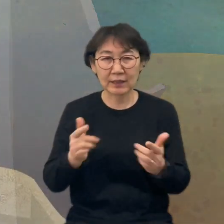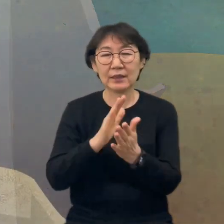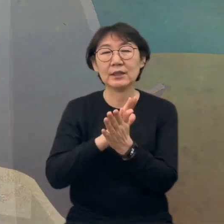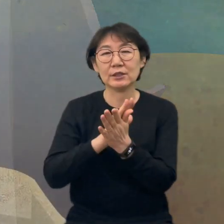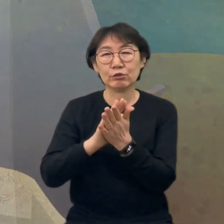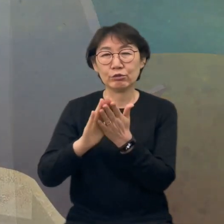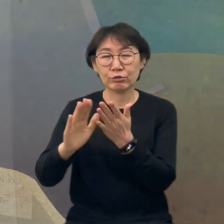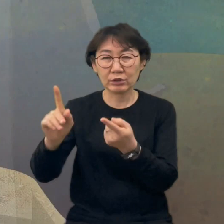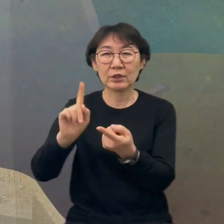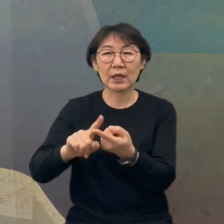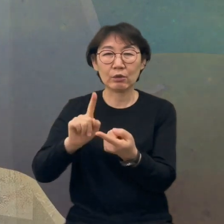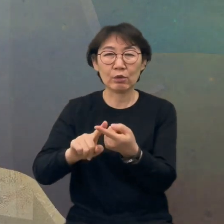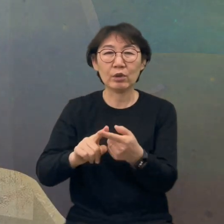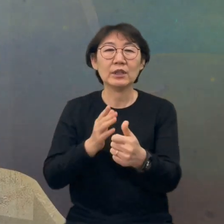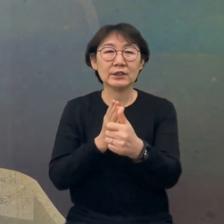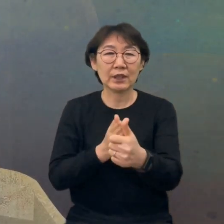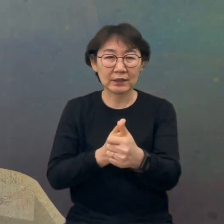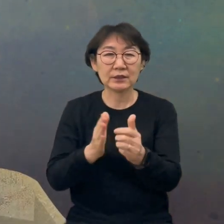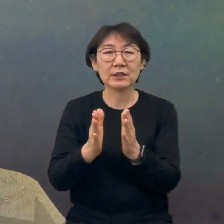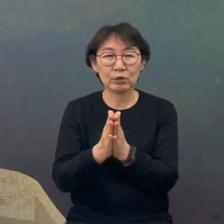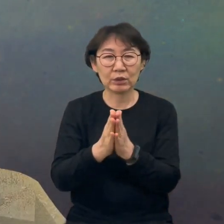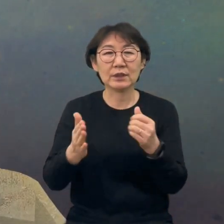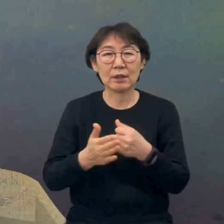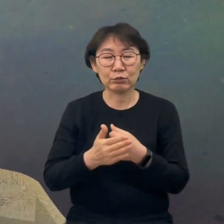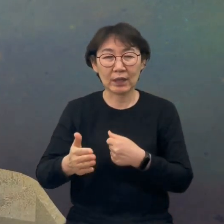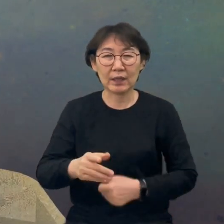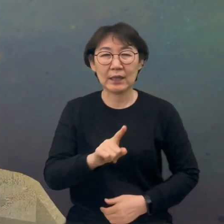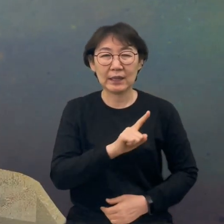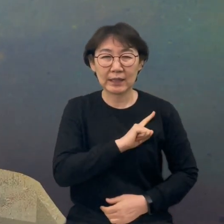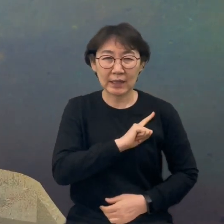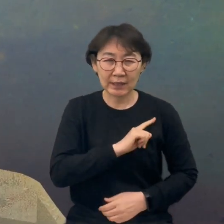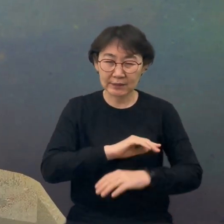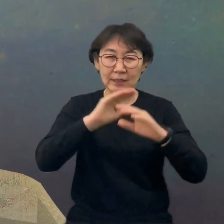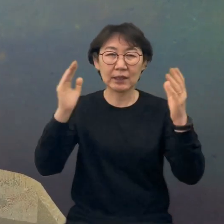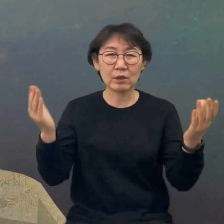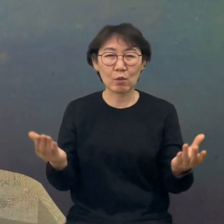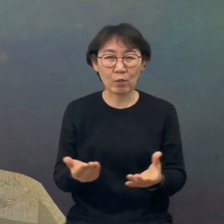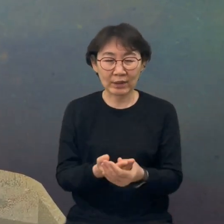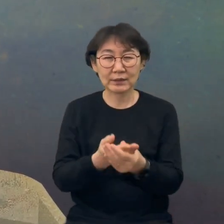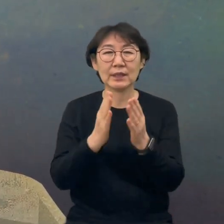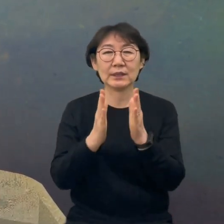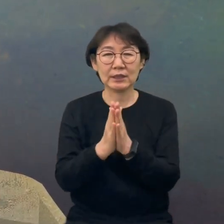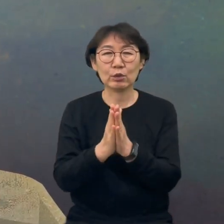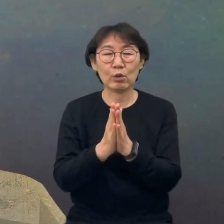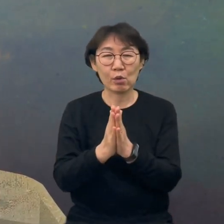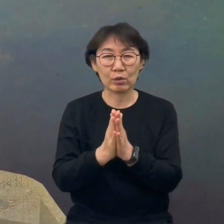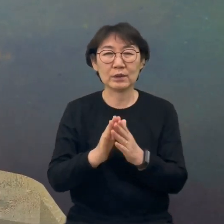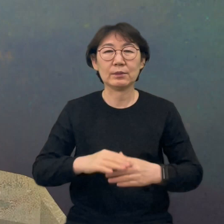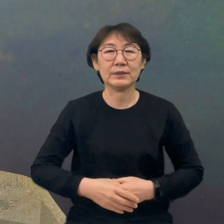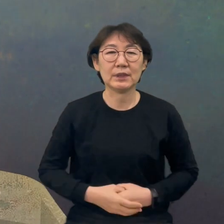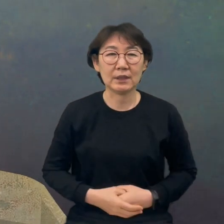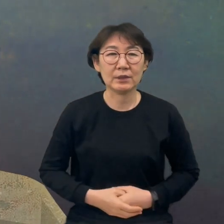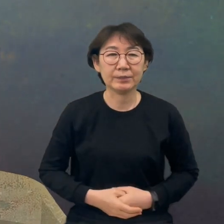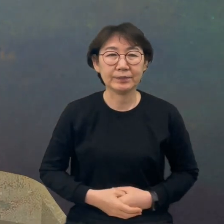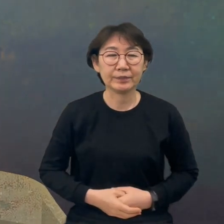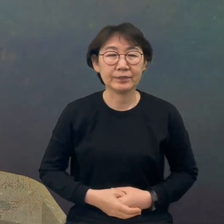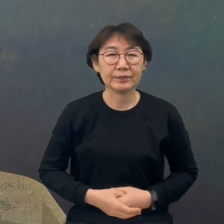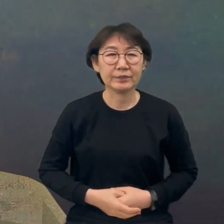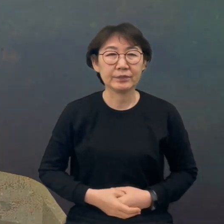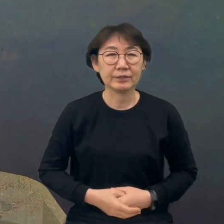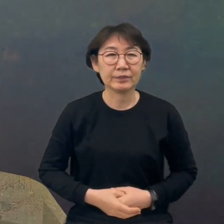것을 모두 청할 뿐만 아니라 마땅히 청해야 할 순서대로 청하는 기도라서 가장 완전한 기도라고 하는데요.